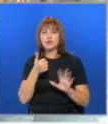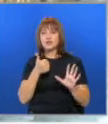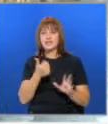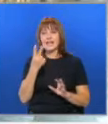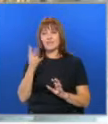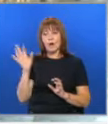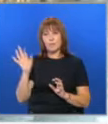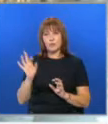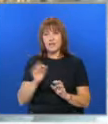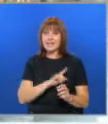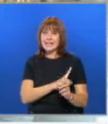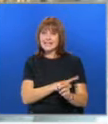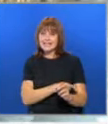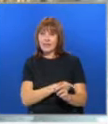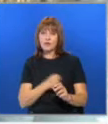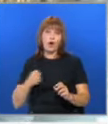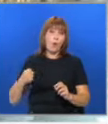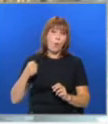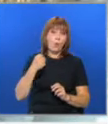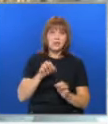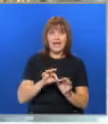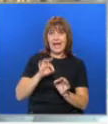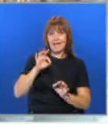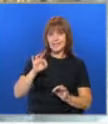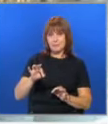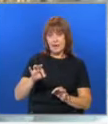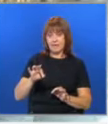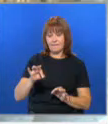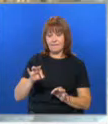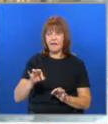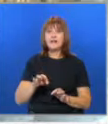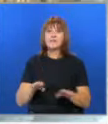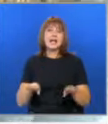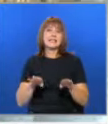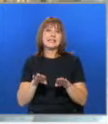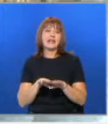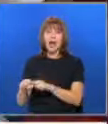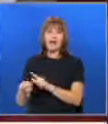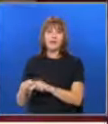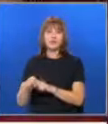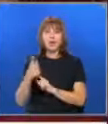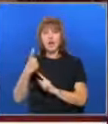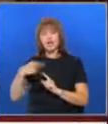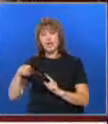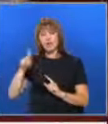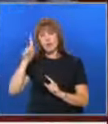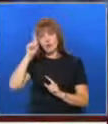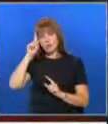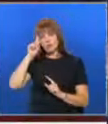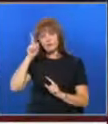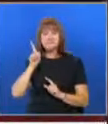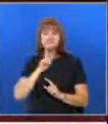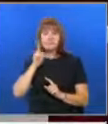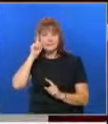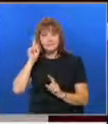162% повече сила на удара беше измерена и на Иман Халиф, и на Ли Нютинков в сравнение с тази на жена. Интерсекс състезателка